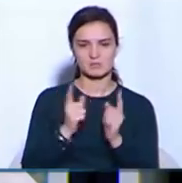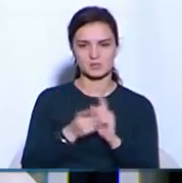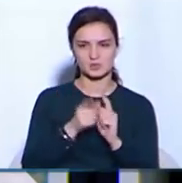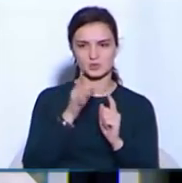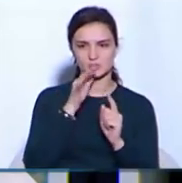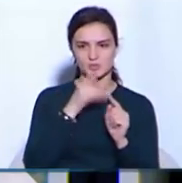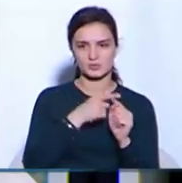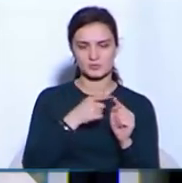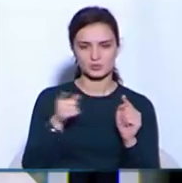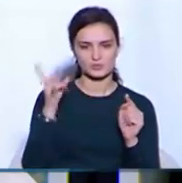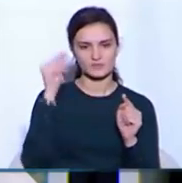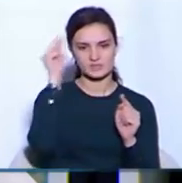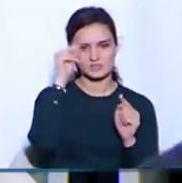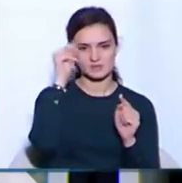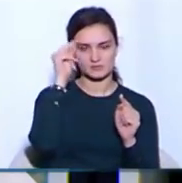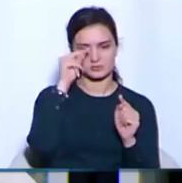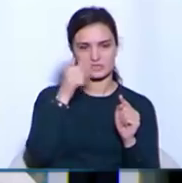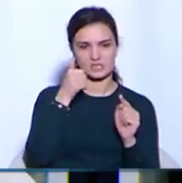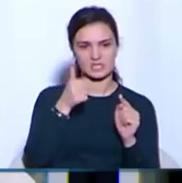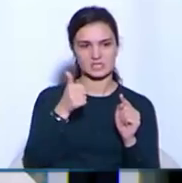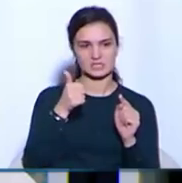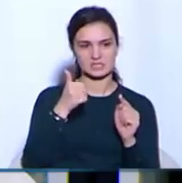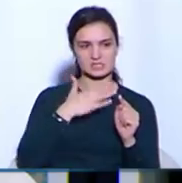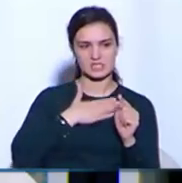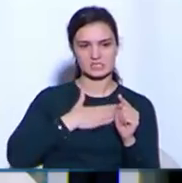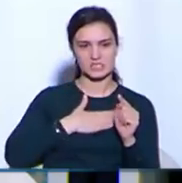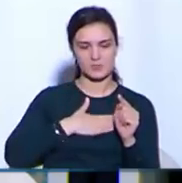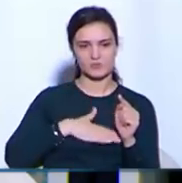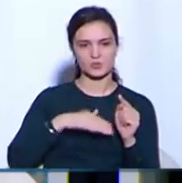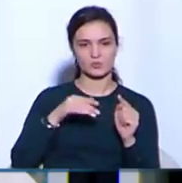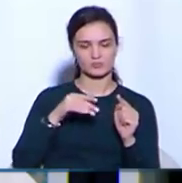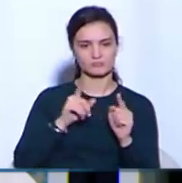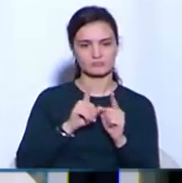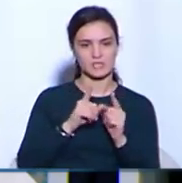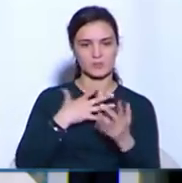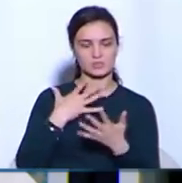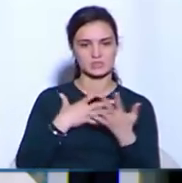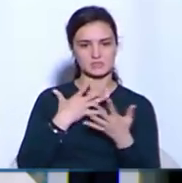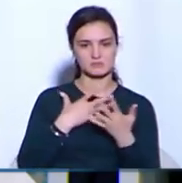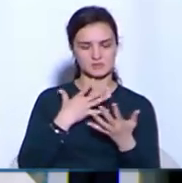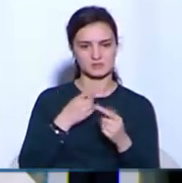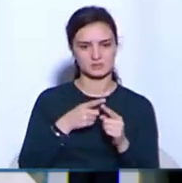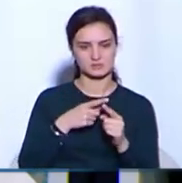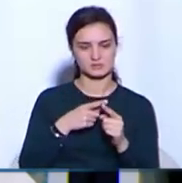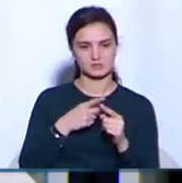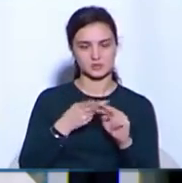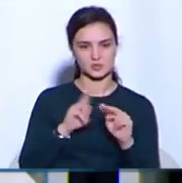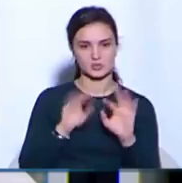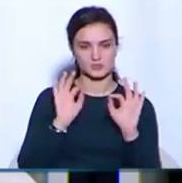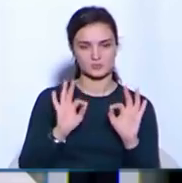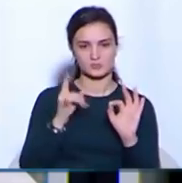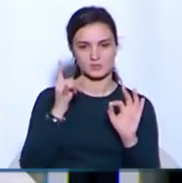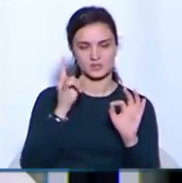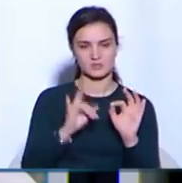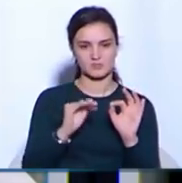დროთა მანძილზე ვისწავლოთ კარგი სასიამოვნო ემოციების შემჩნევა და განმტკიცება. სწორედ ამიტომ, რომ